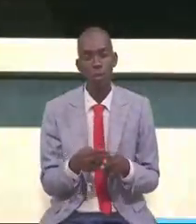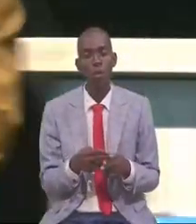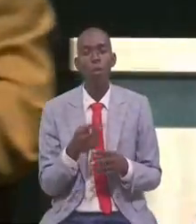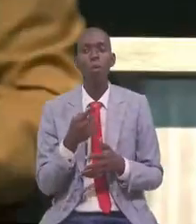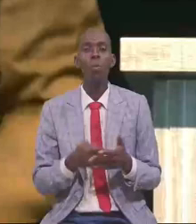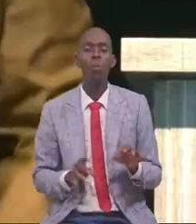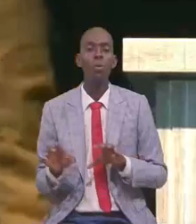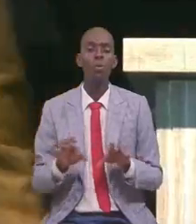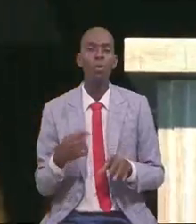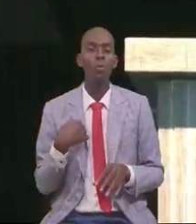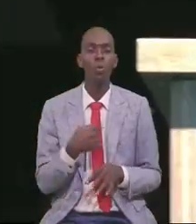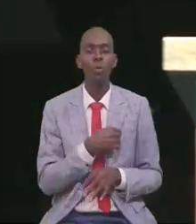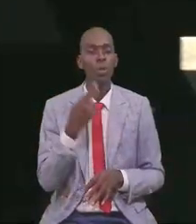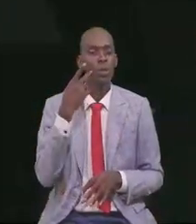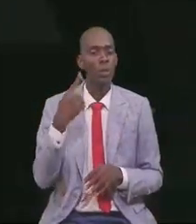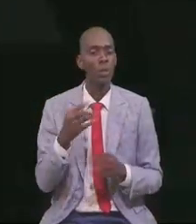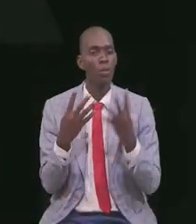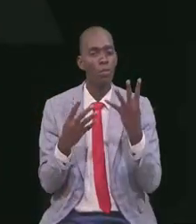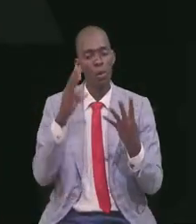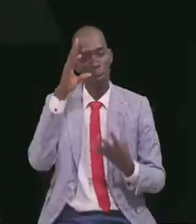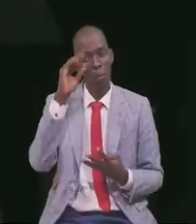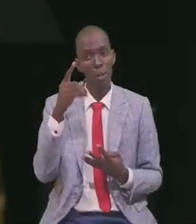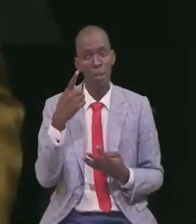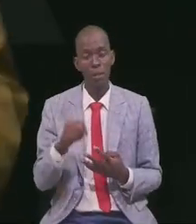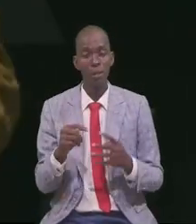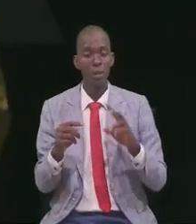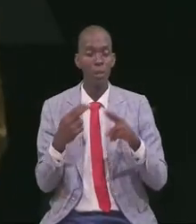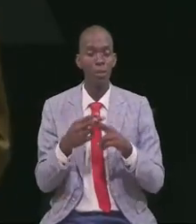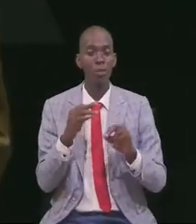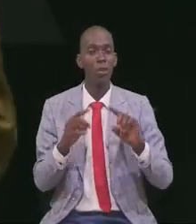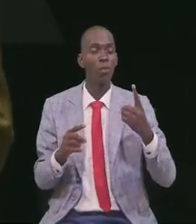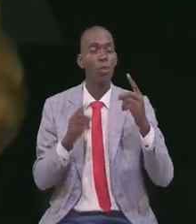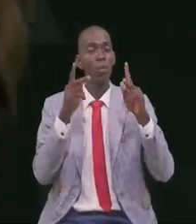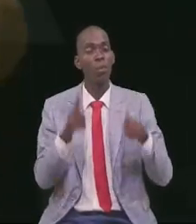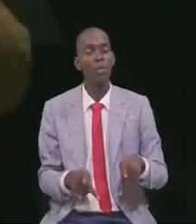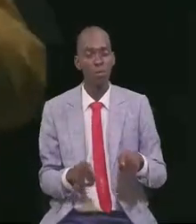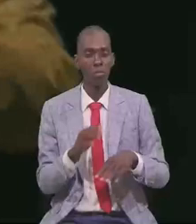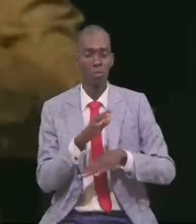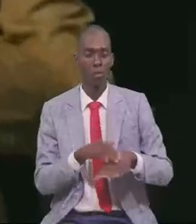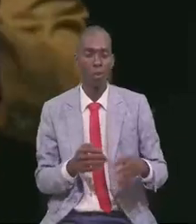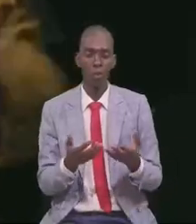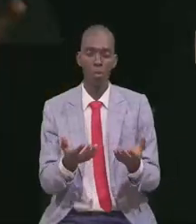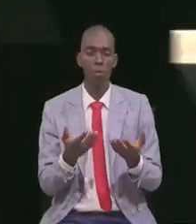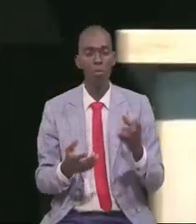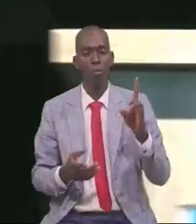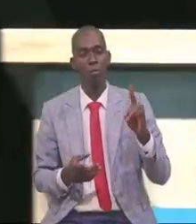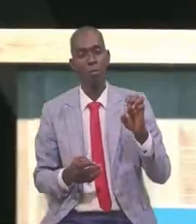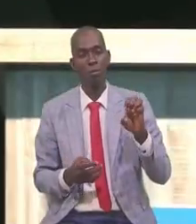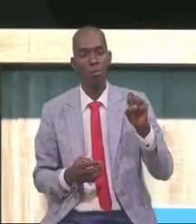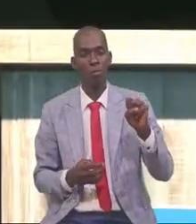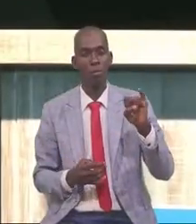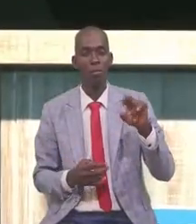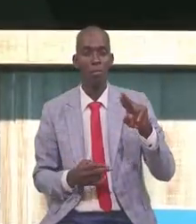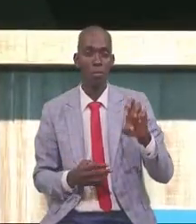quatre hommes? Les noms du premier, le désir. Vous savez, si quelque chose veut